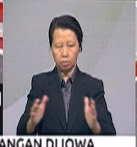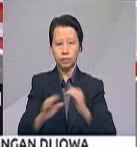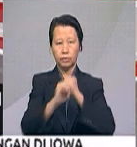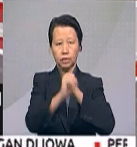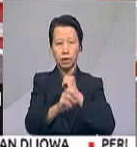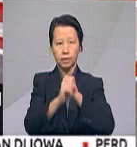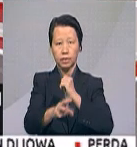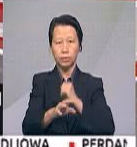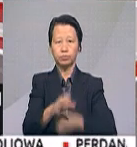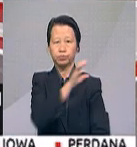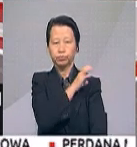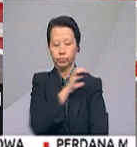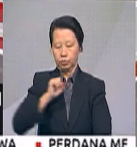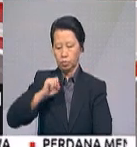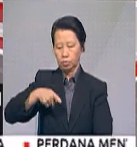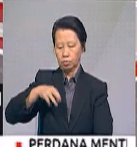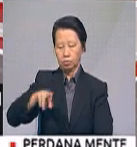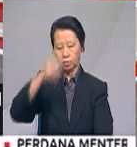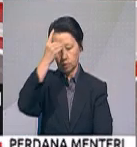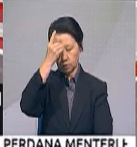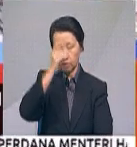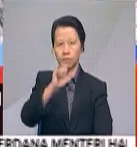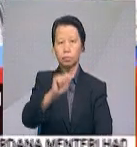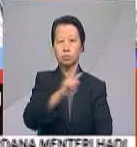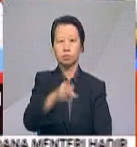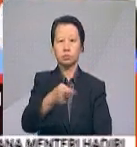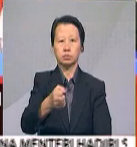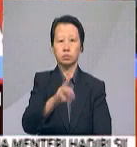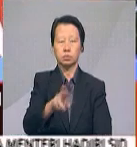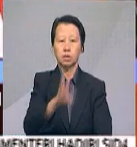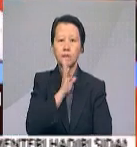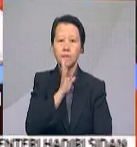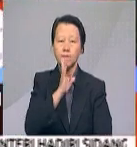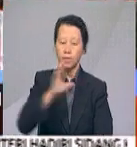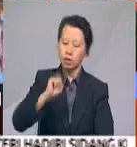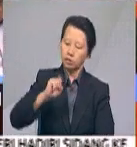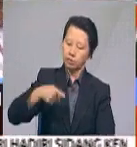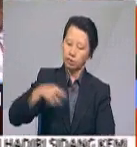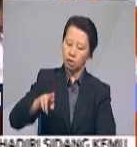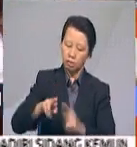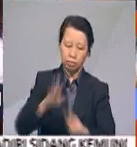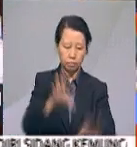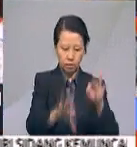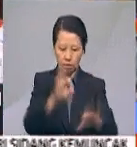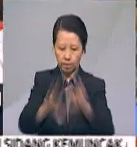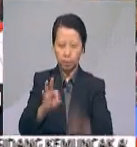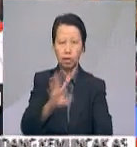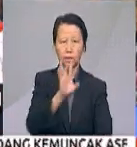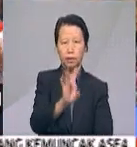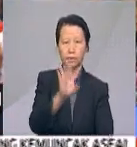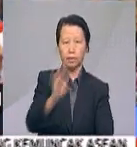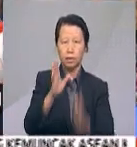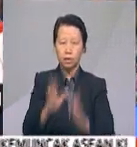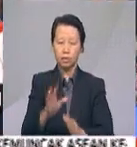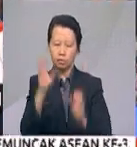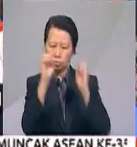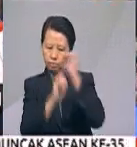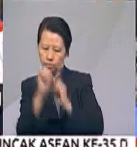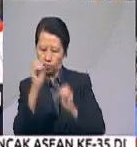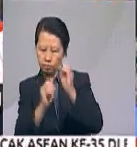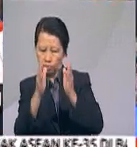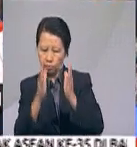berkempen. Pengerusi SPR Dato' Azhar Azizan Harun berkata SPR turut melantik 88 orang pemerhati pilihan